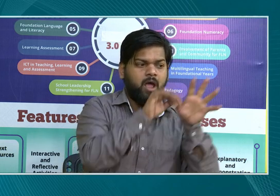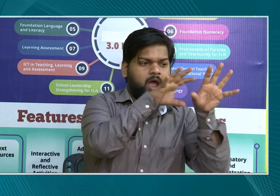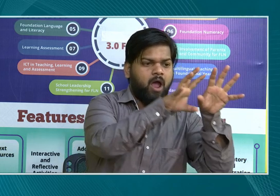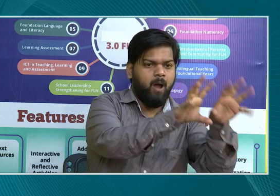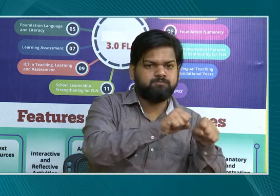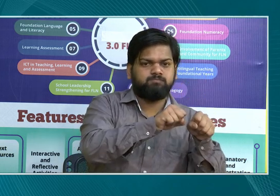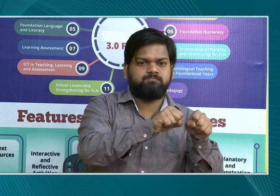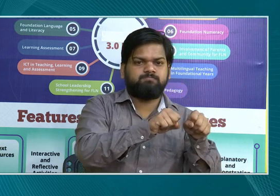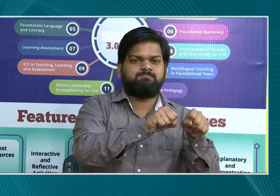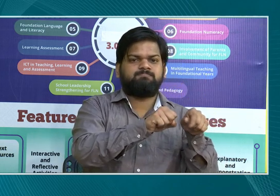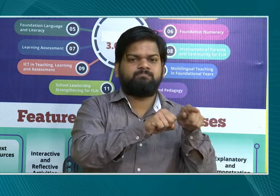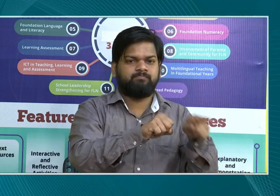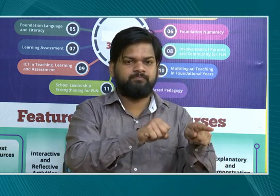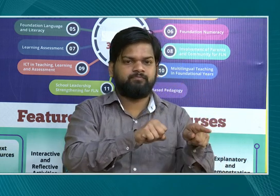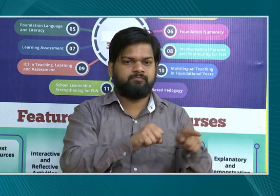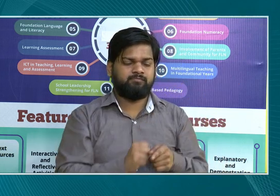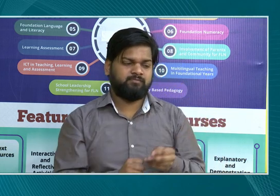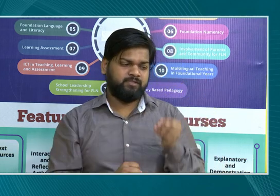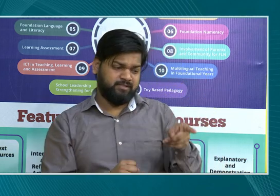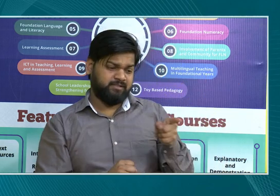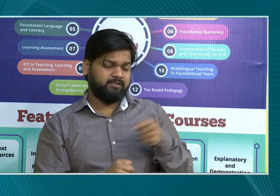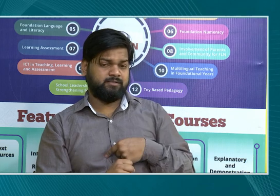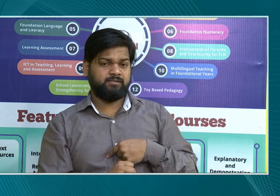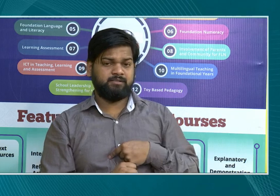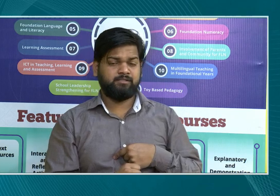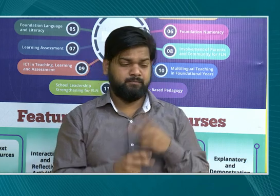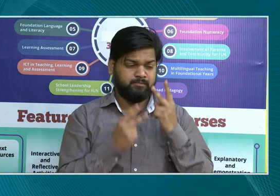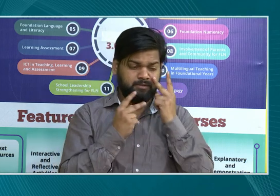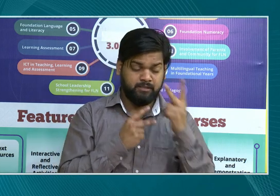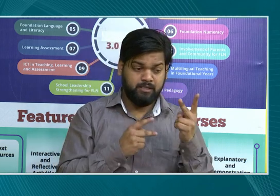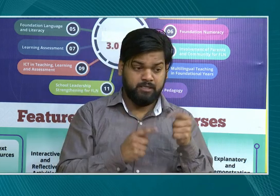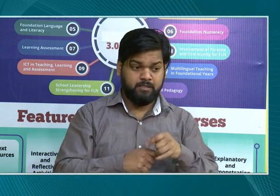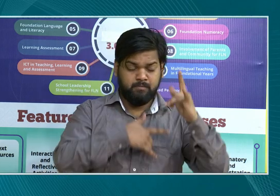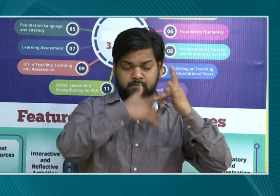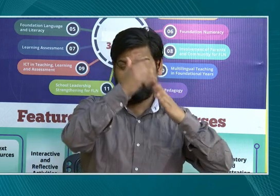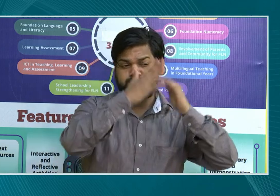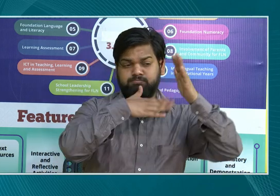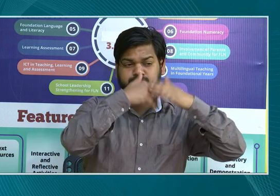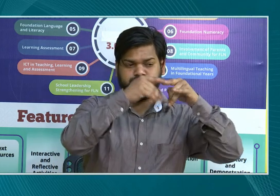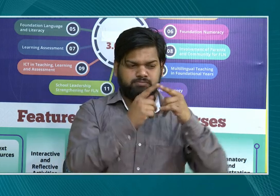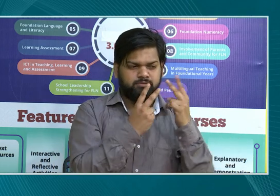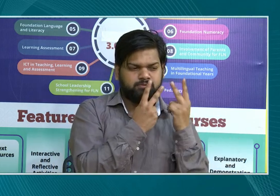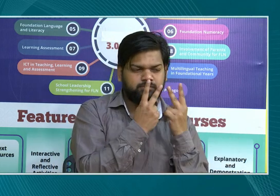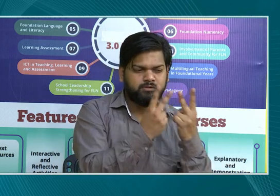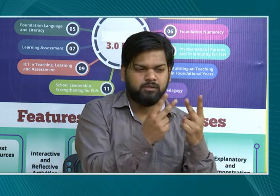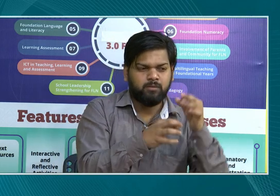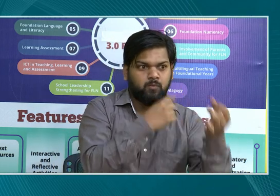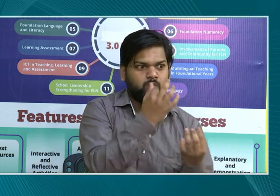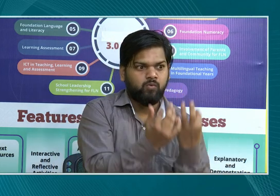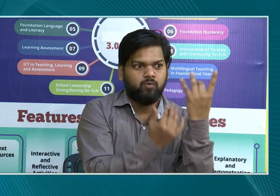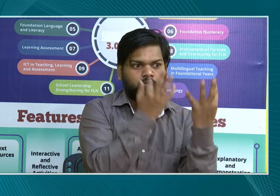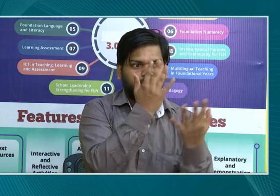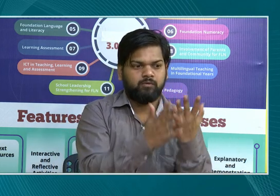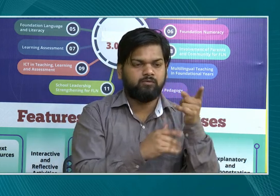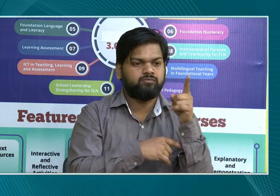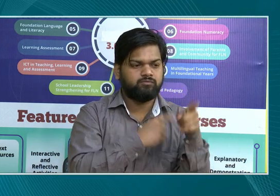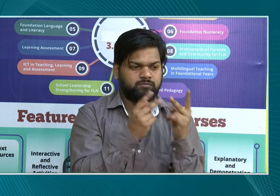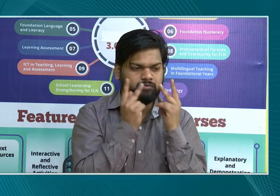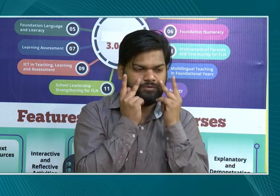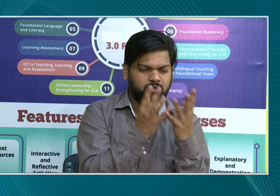जी भर कर थोड़ा इस महल पर इस रख के देर पर बैठकर रो लेने दो ताकि मैं अपने मां के गुबार निकाल सुकून लेकिन